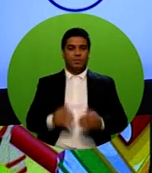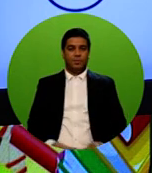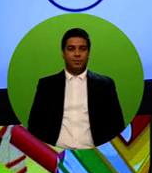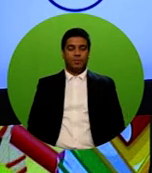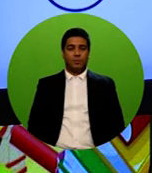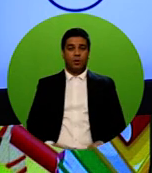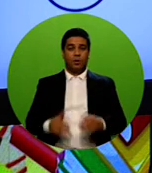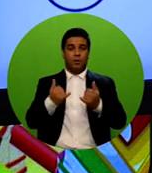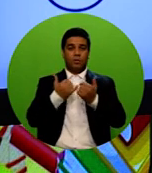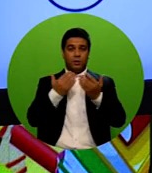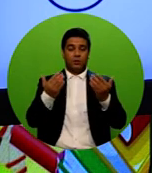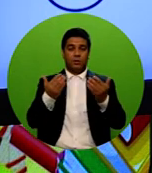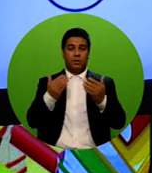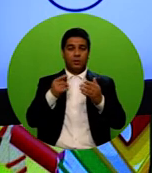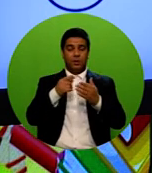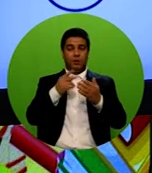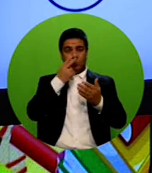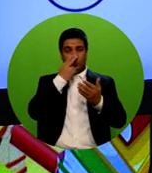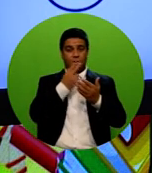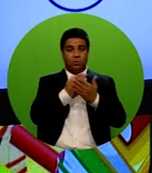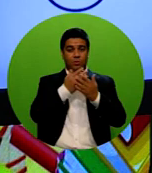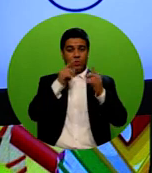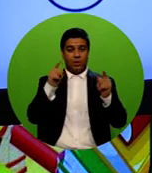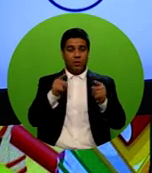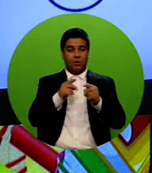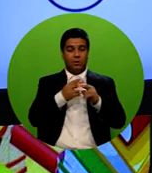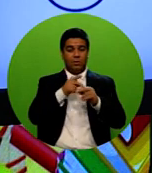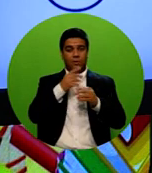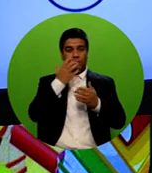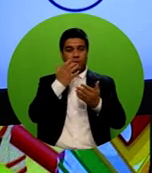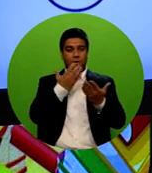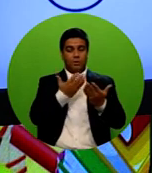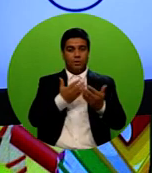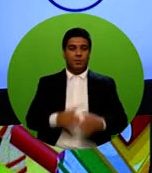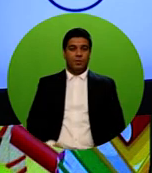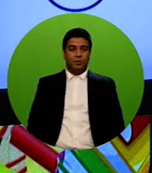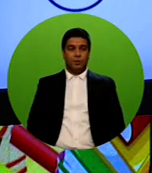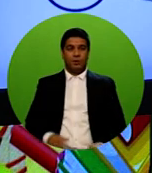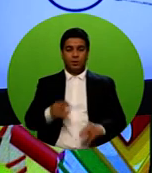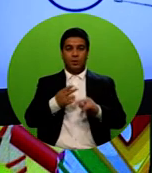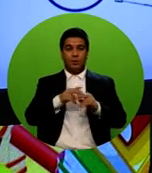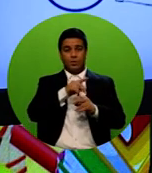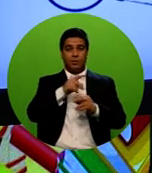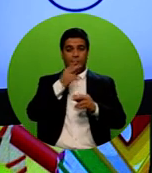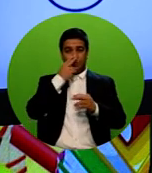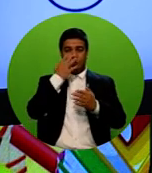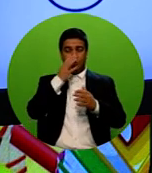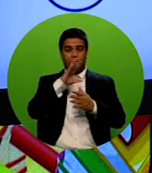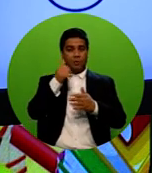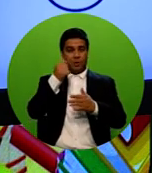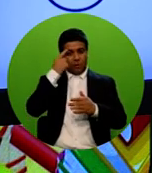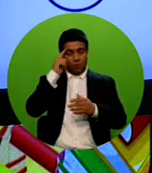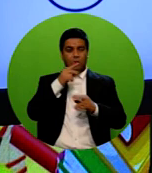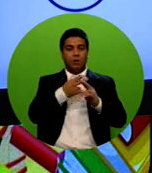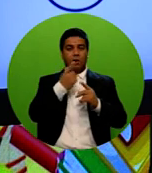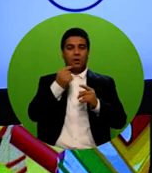Demak, siz hozir ekranda ko'rib turgan tasvirlar. Mana bu tasvirni hammangiz bilasiz.